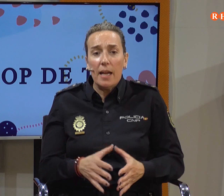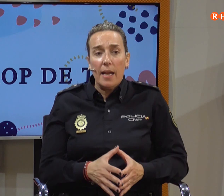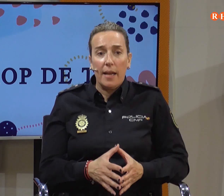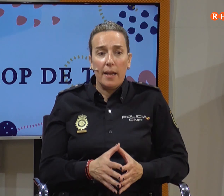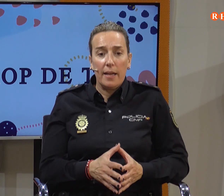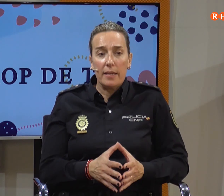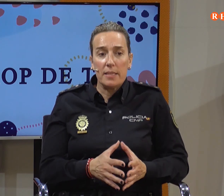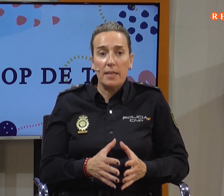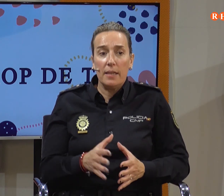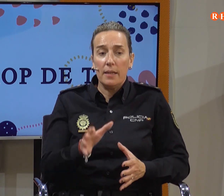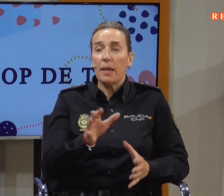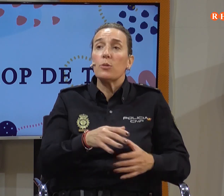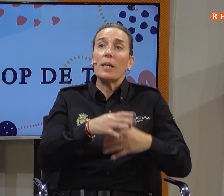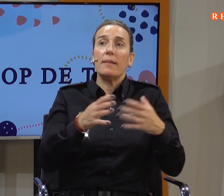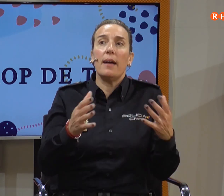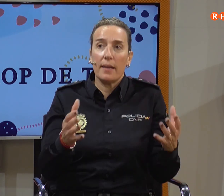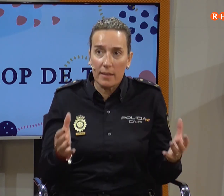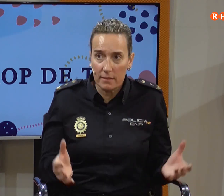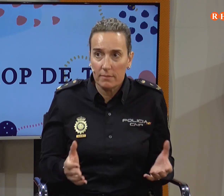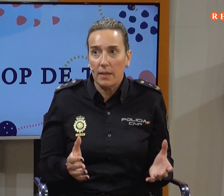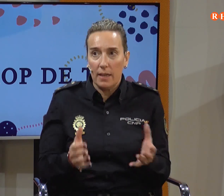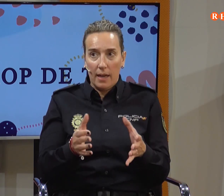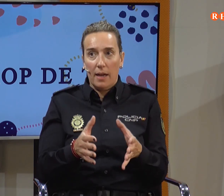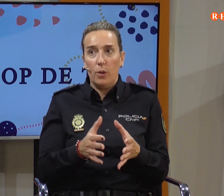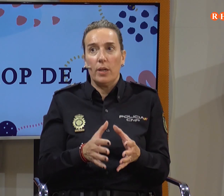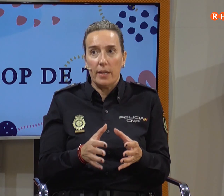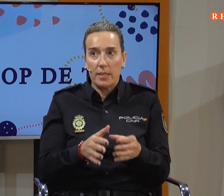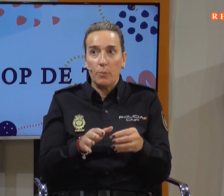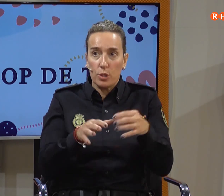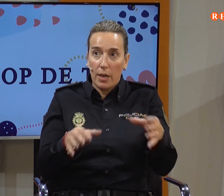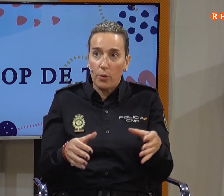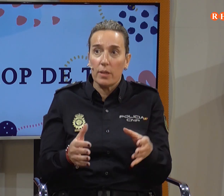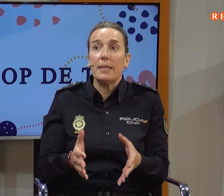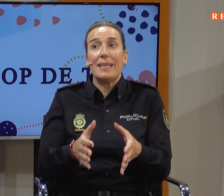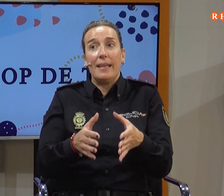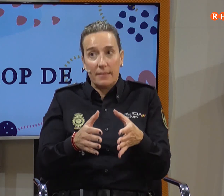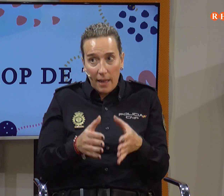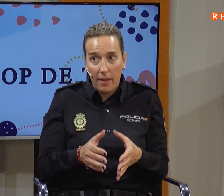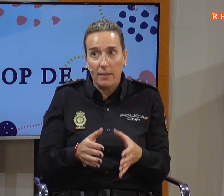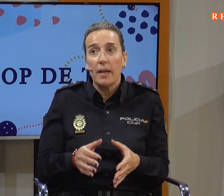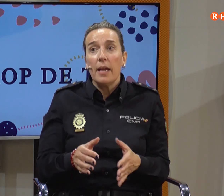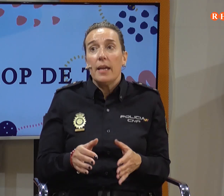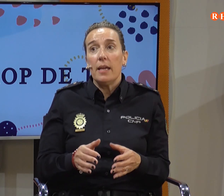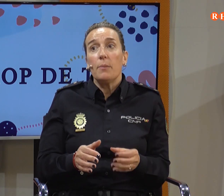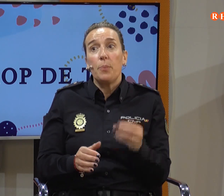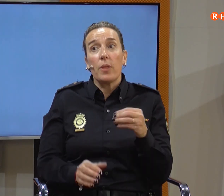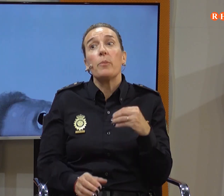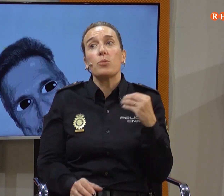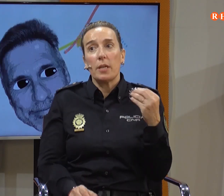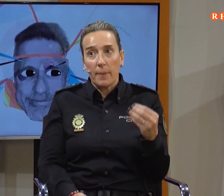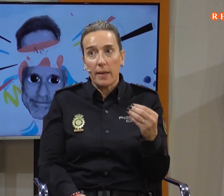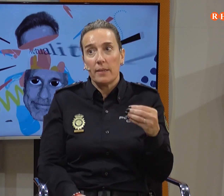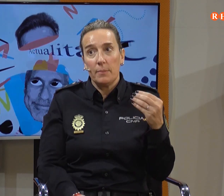passa? Si és una tenda gran, el que és el mostrador està en l'entrada i